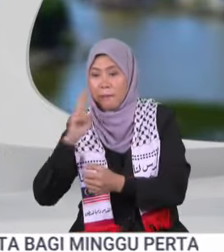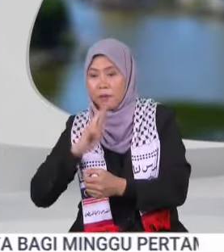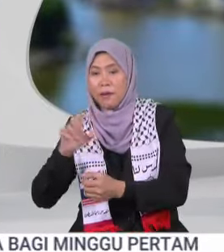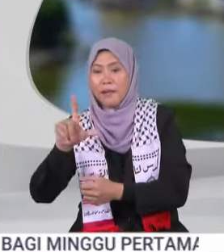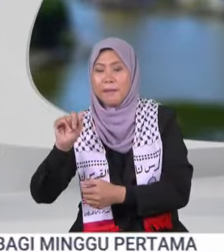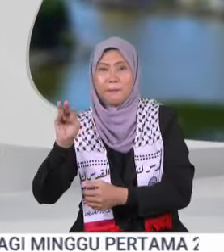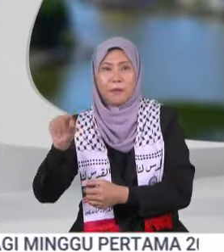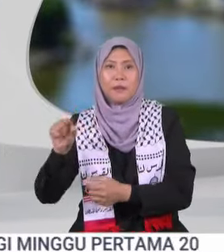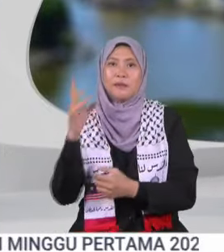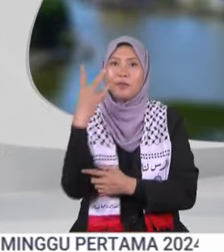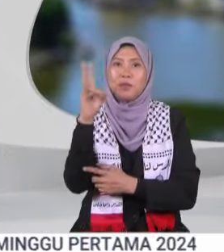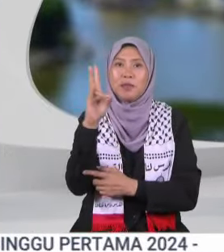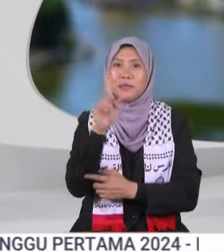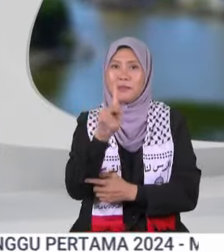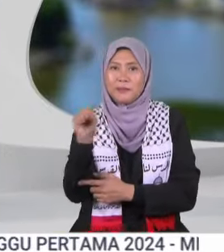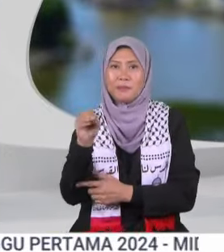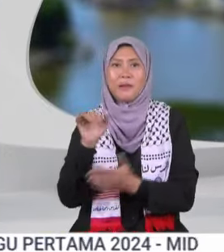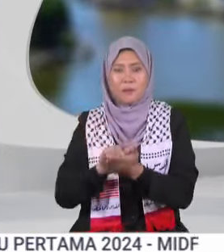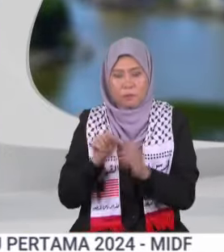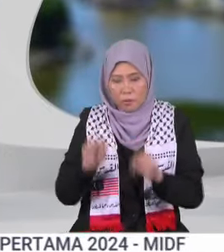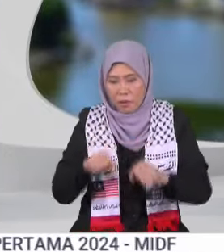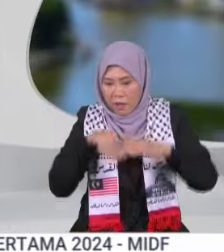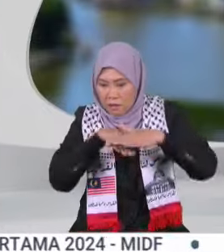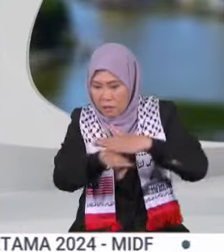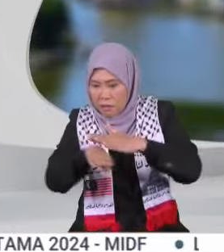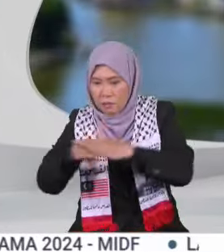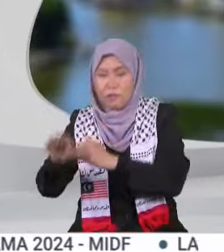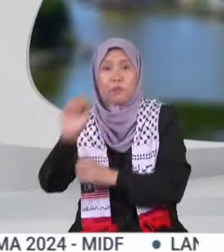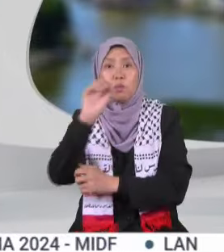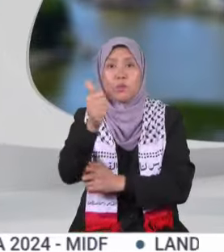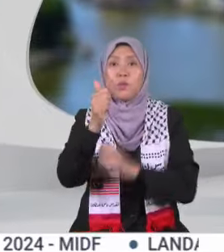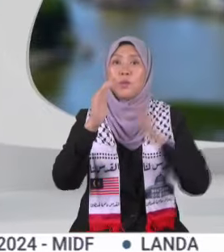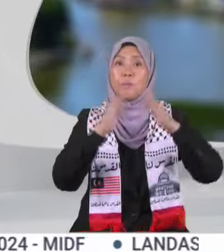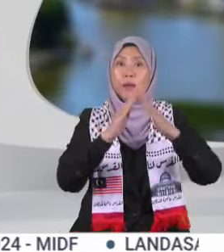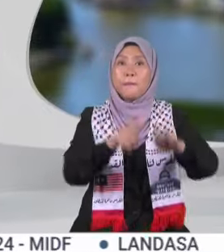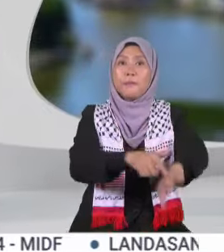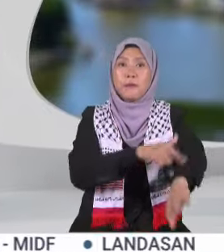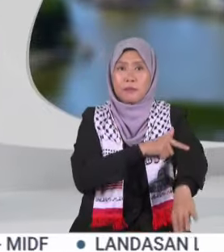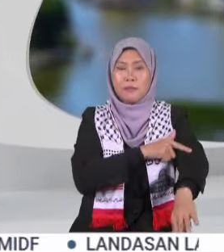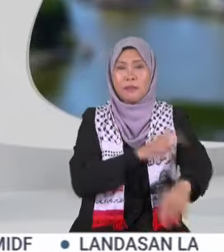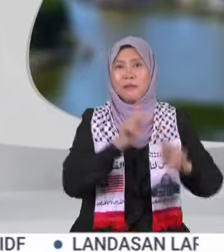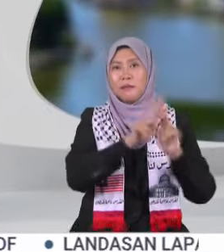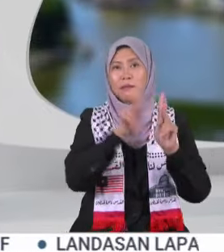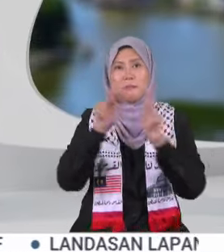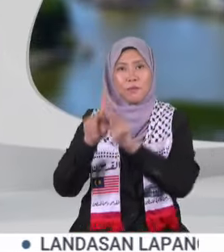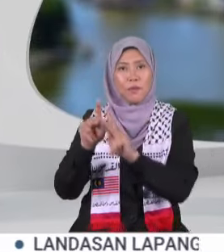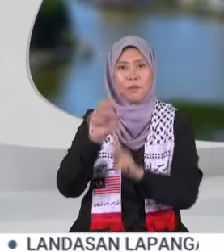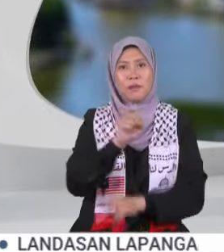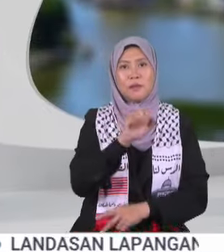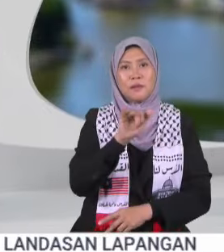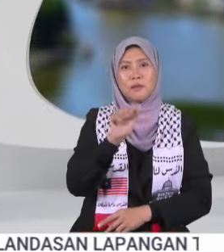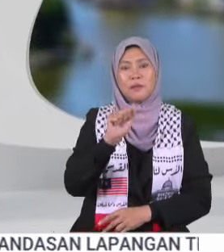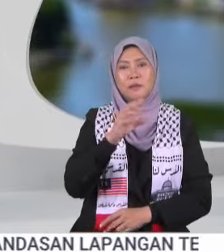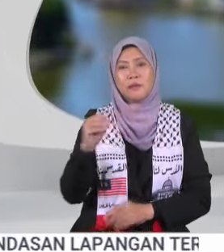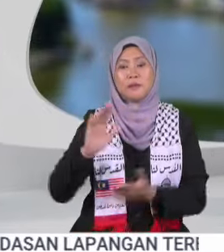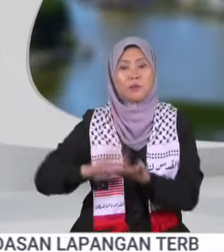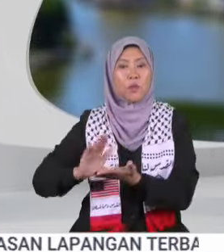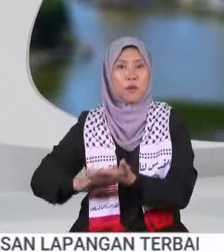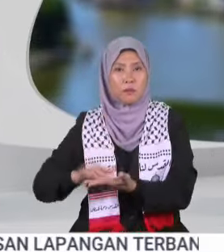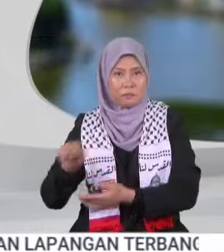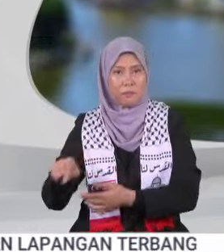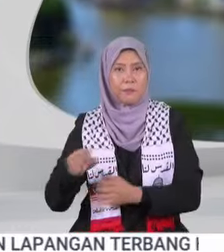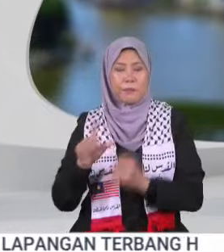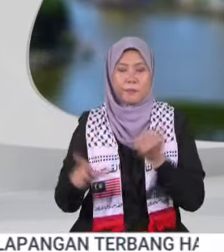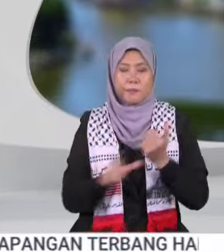17 km yang menjadi akses utama bagi 10 buah rumah panjang perkampungan bisaya dan sebuah sekolah